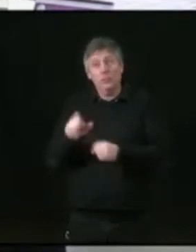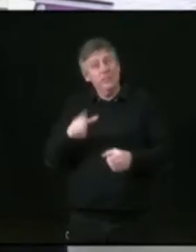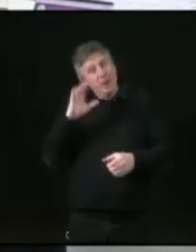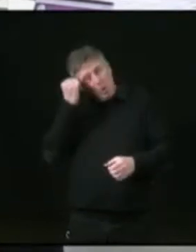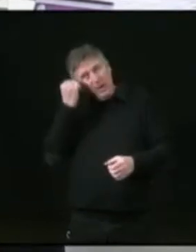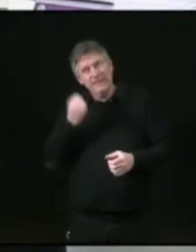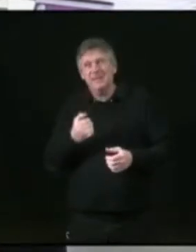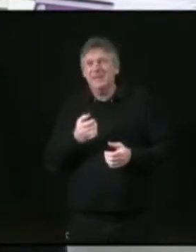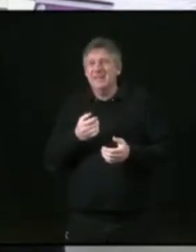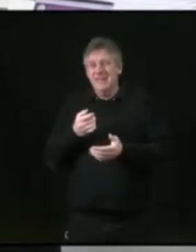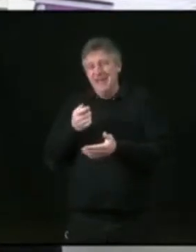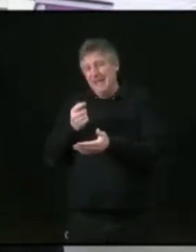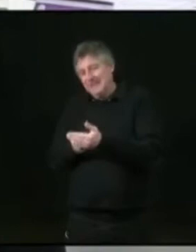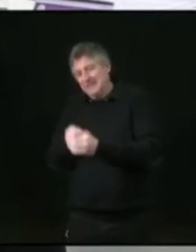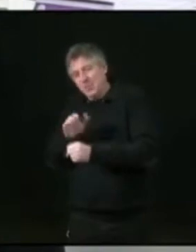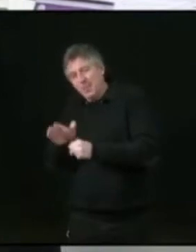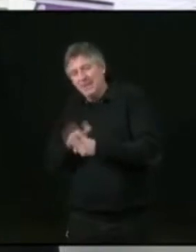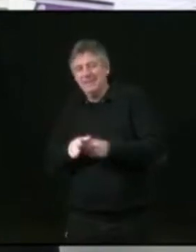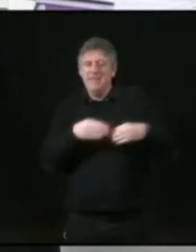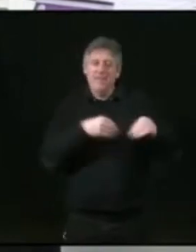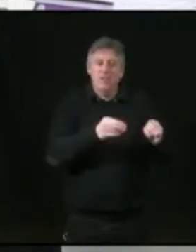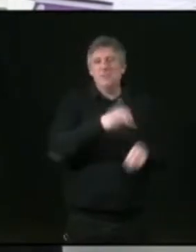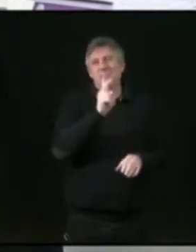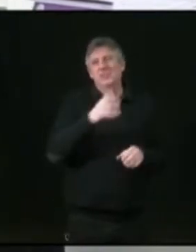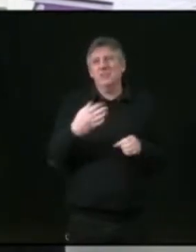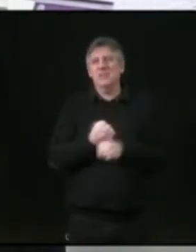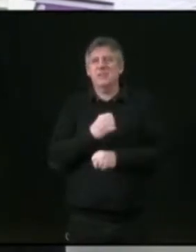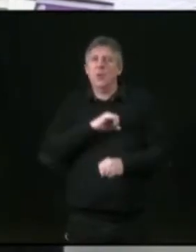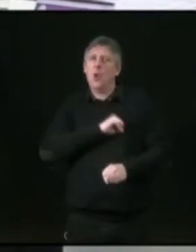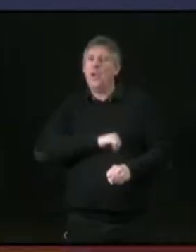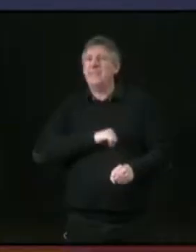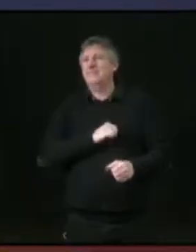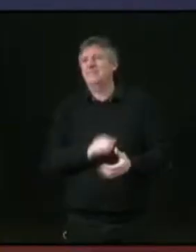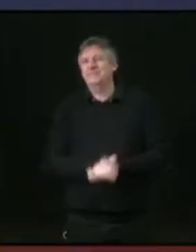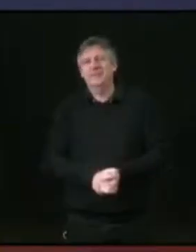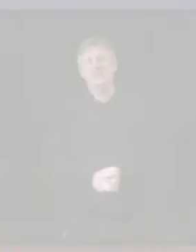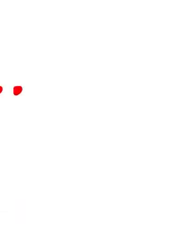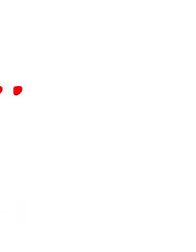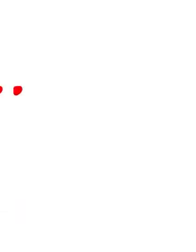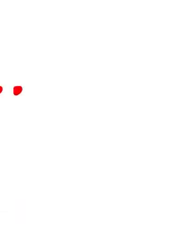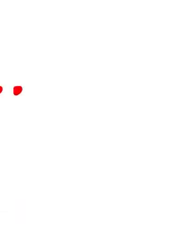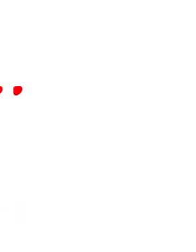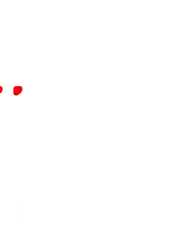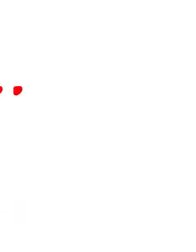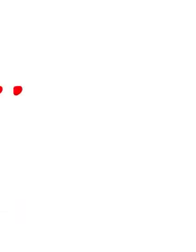regrette en tout cas. Et il est important que la... Merci. Très bien. Point numéro...